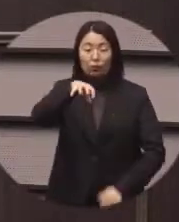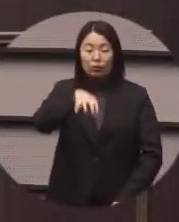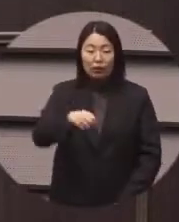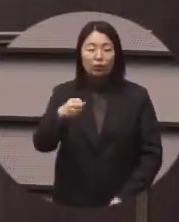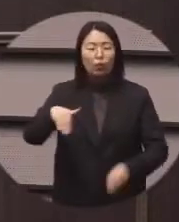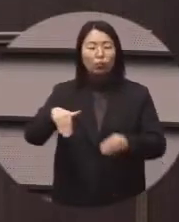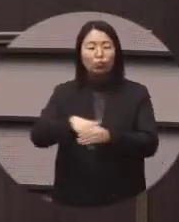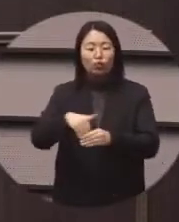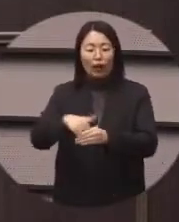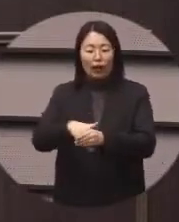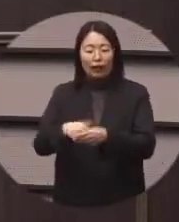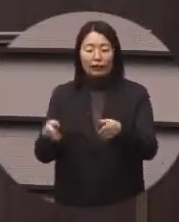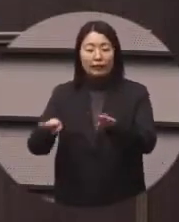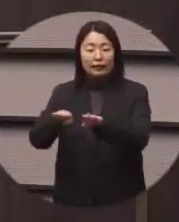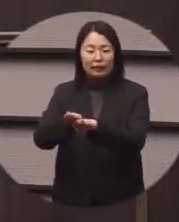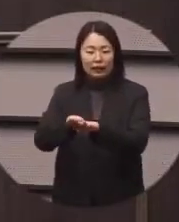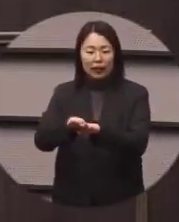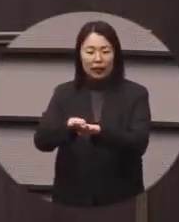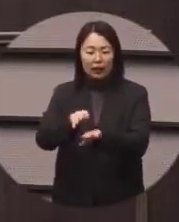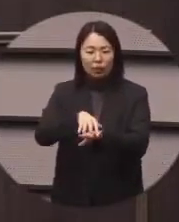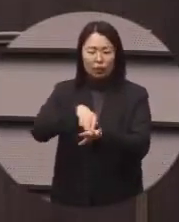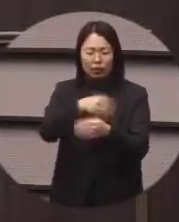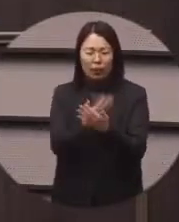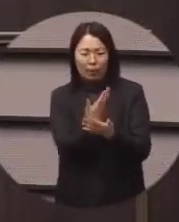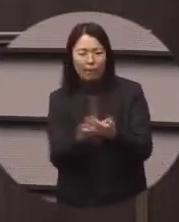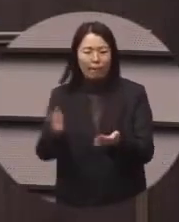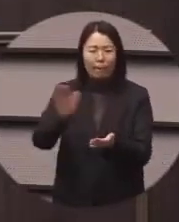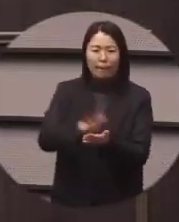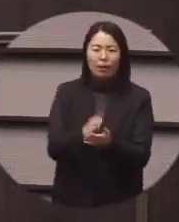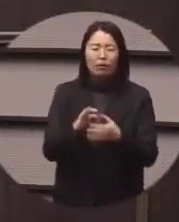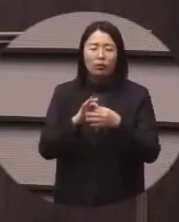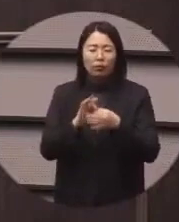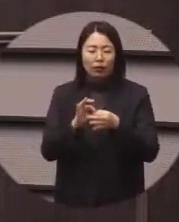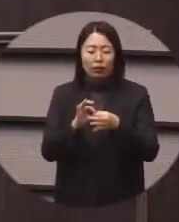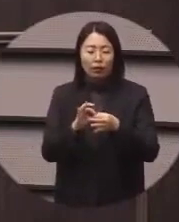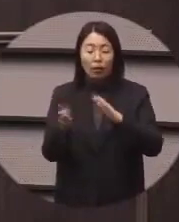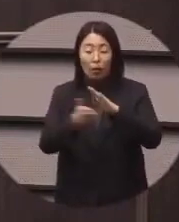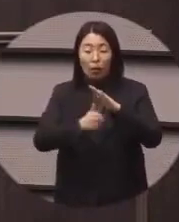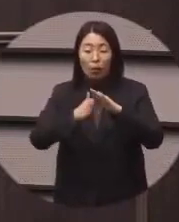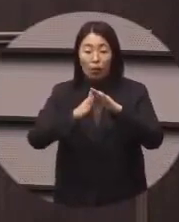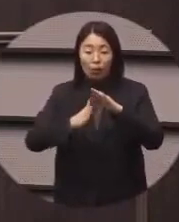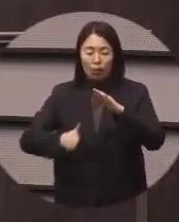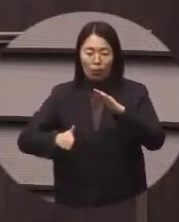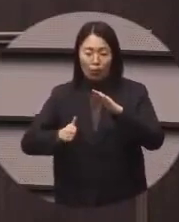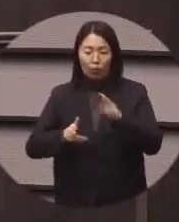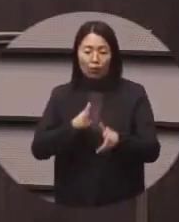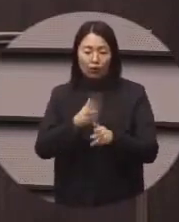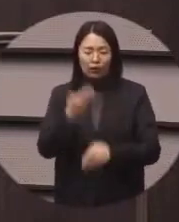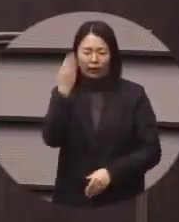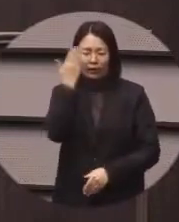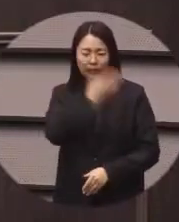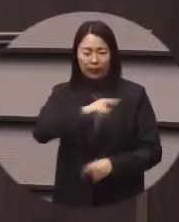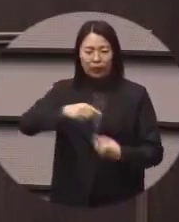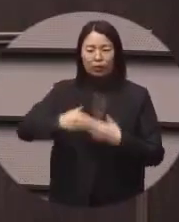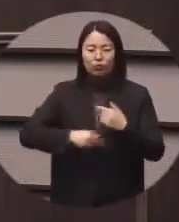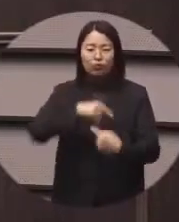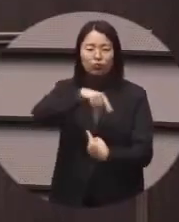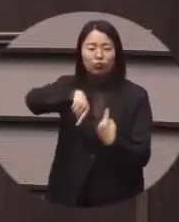자체 구조혁신을 통해 균형 잡힌 공공기관의 운영에 힘써 주시길 당부드립니다.